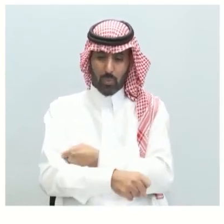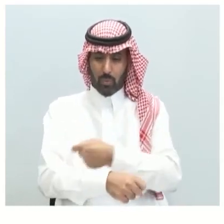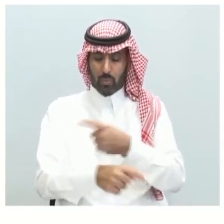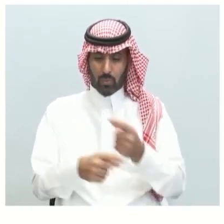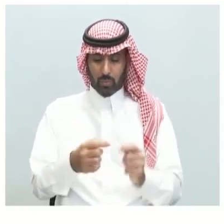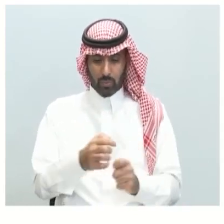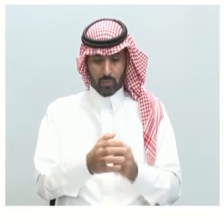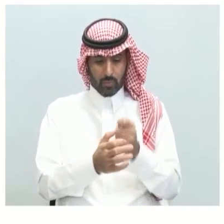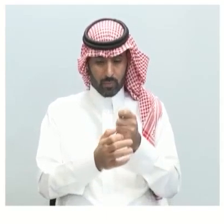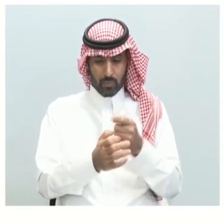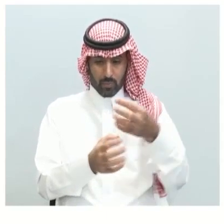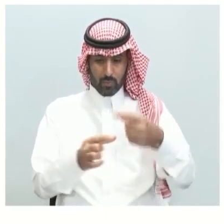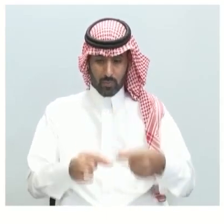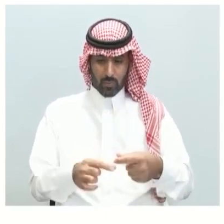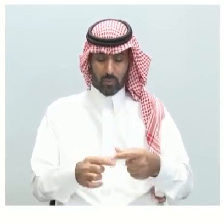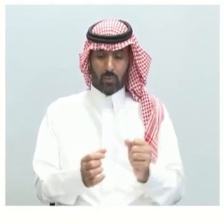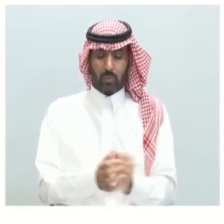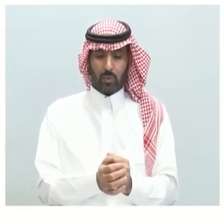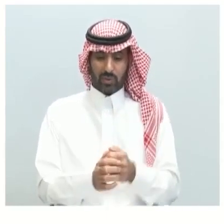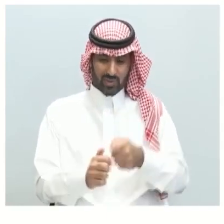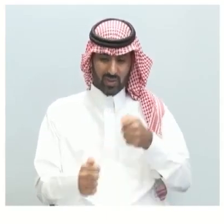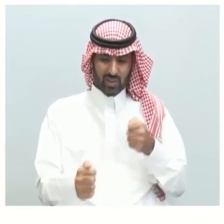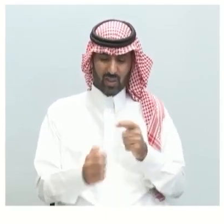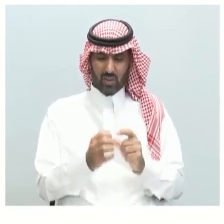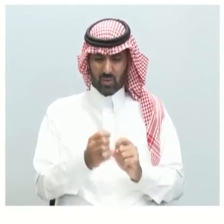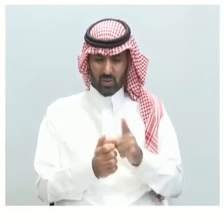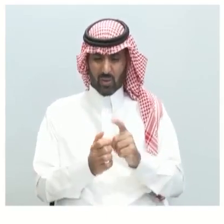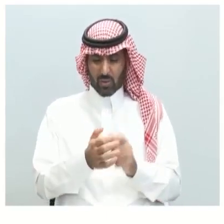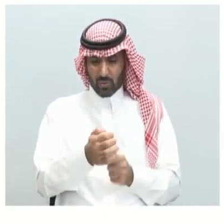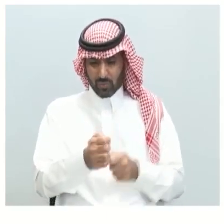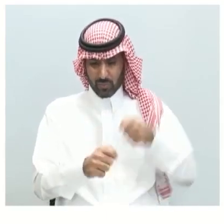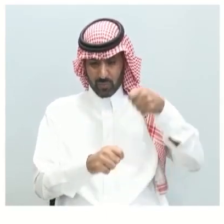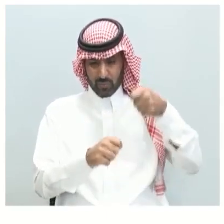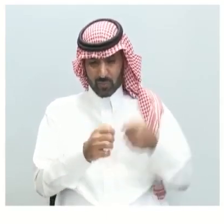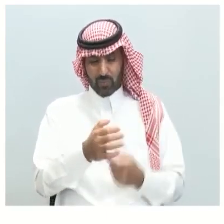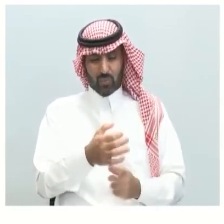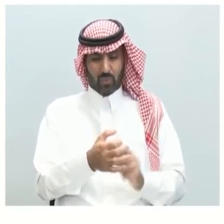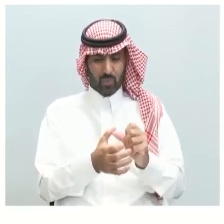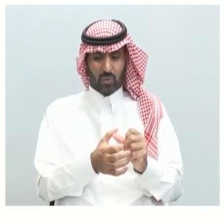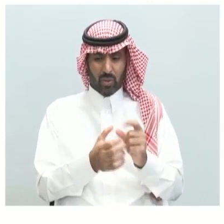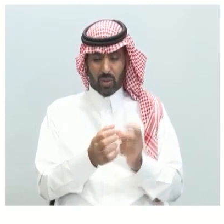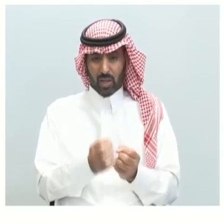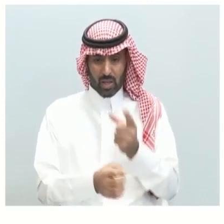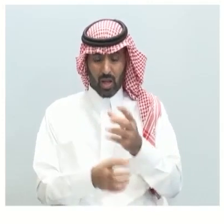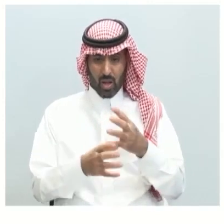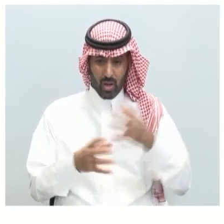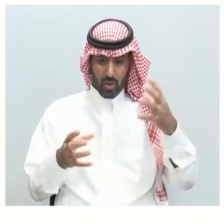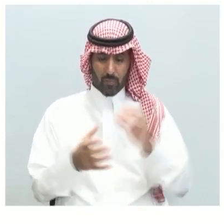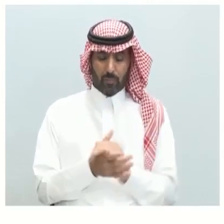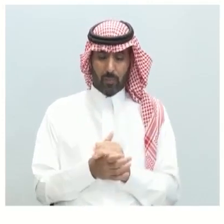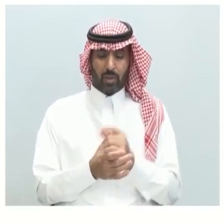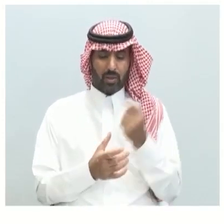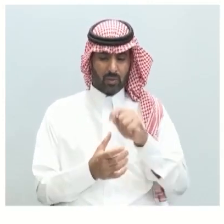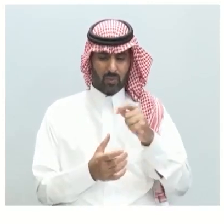ازداد الضغط الى 1.23 اتموسفير بدفع مكبس الحقنه الى الخارج مما ادى لزياده الحجم الى